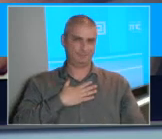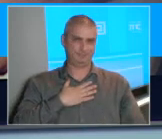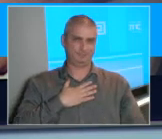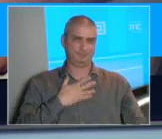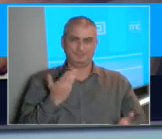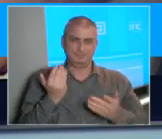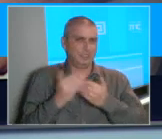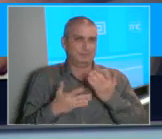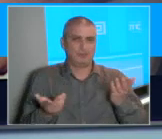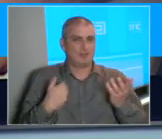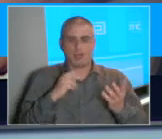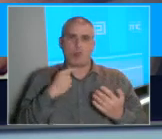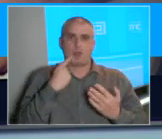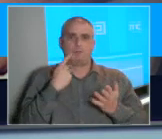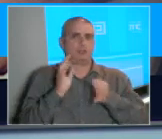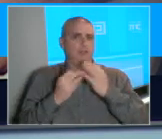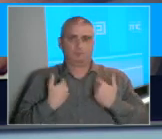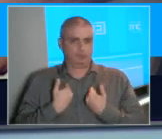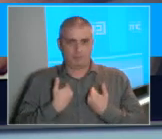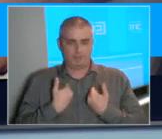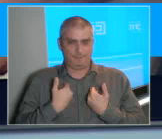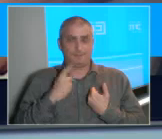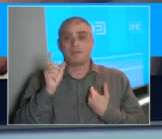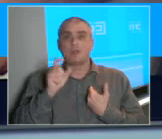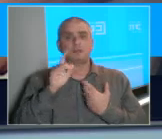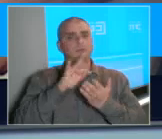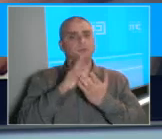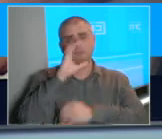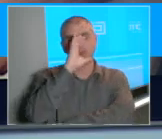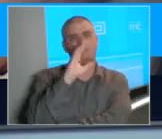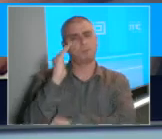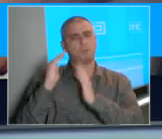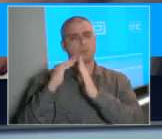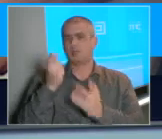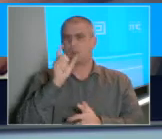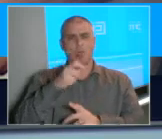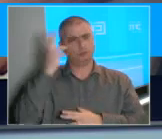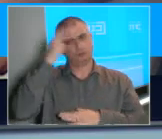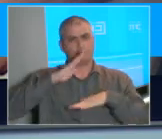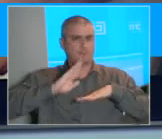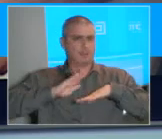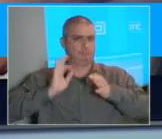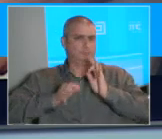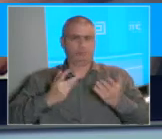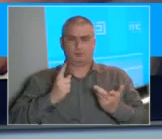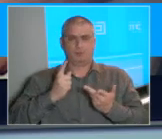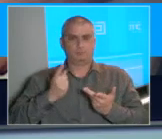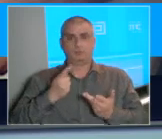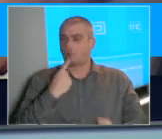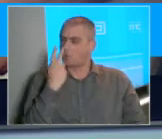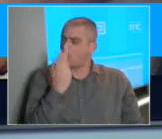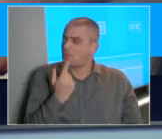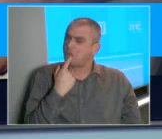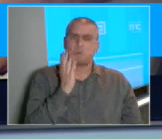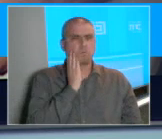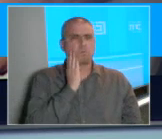כי בסופו של דבר, תראה, אנחנו לא פרשנים משפטיים. אנשים שיושבים עכשיו וצופים בנו בבית, הם לא אנשים משפטיים, הם לא משפטנים. הם רואים את הדבר